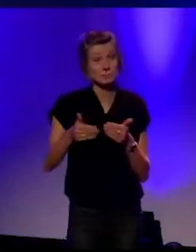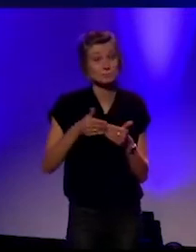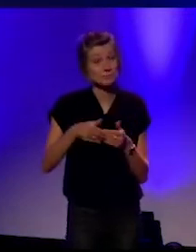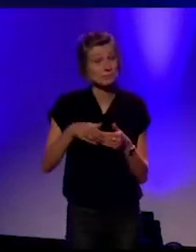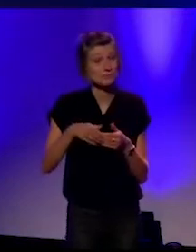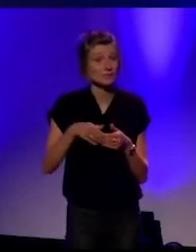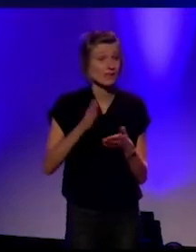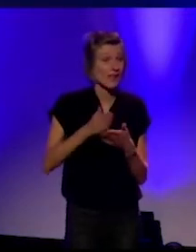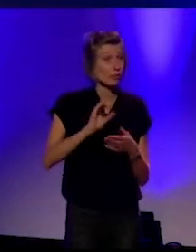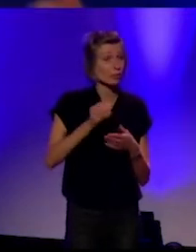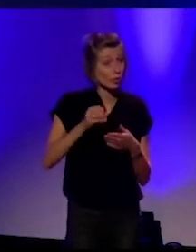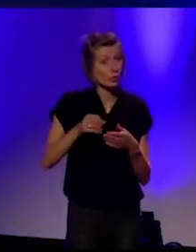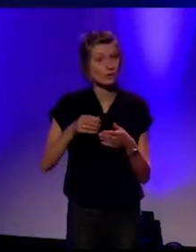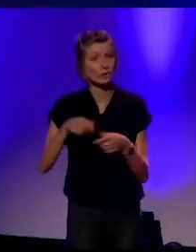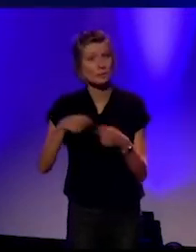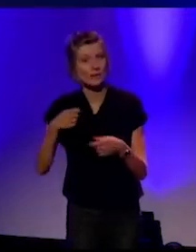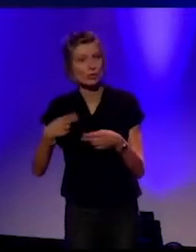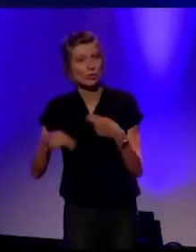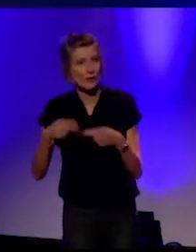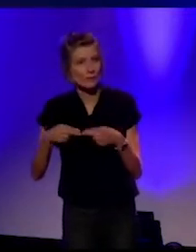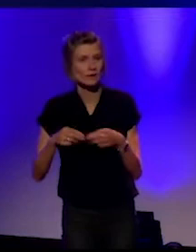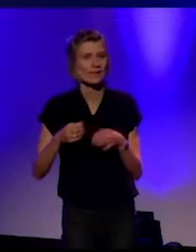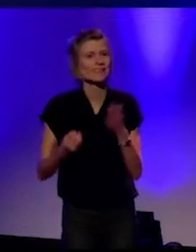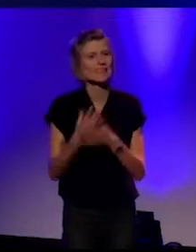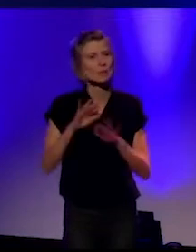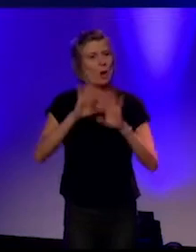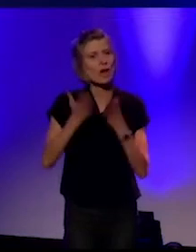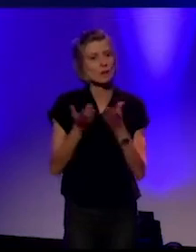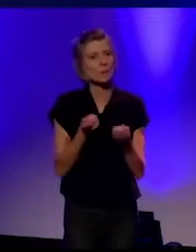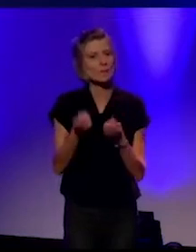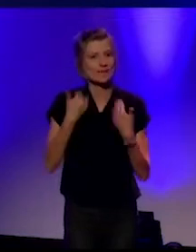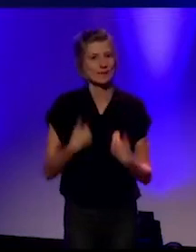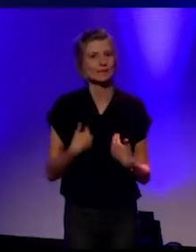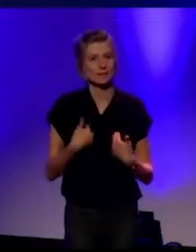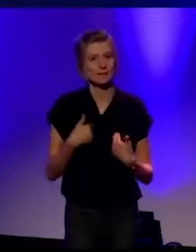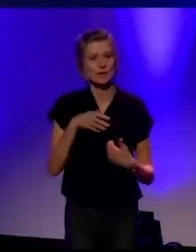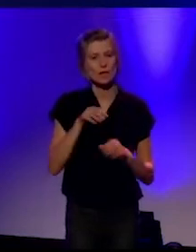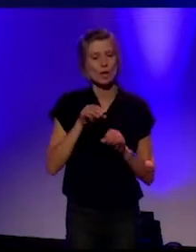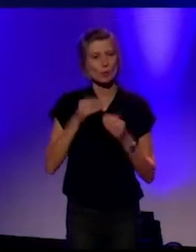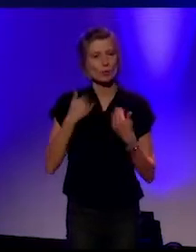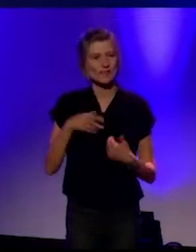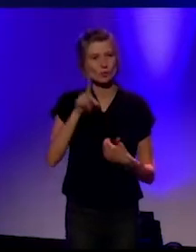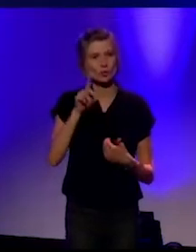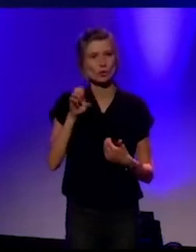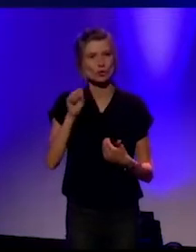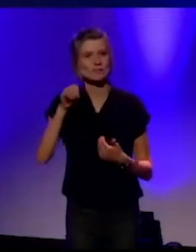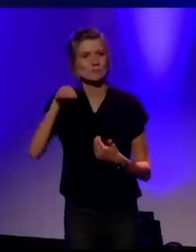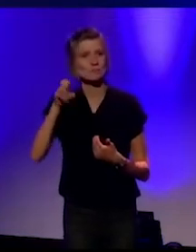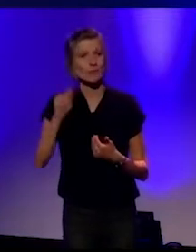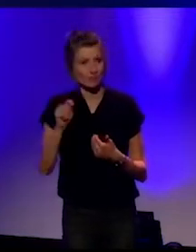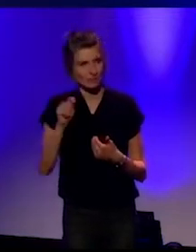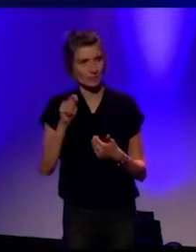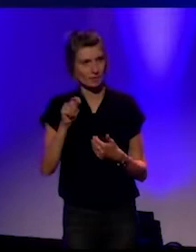nieuwe algemeen beheerder, professor Wim de Smet, hier ook aanwezig. En ik denk dat Wim weet dat hij in erg grote schoenen